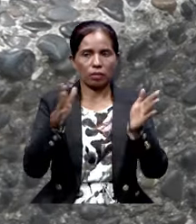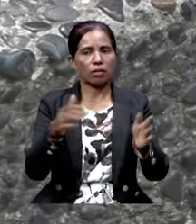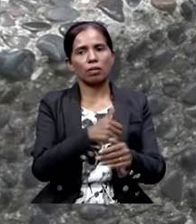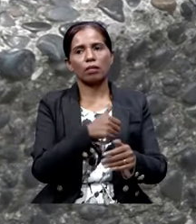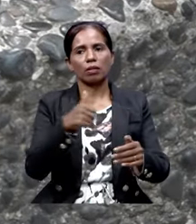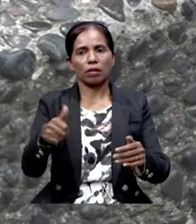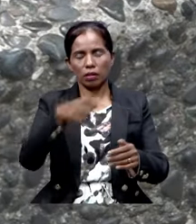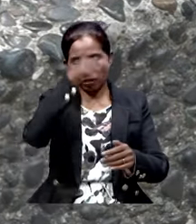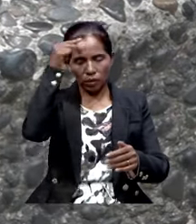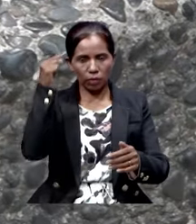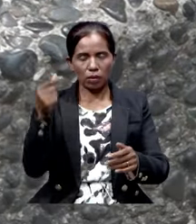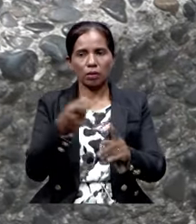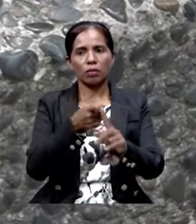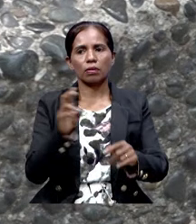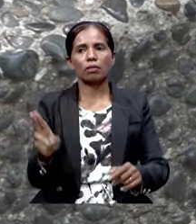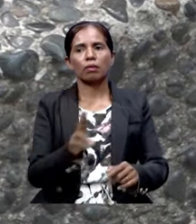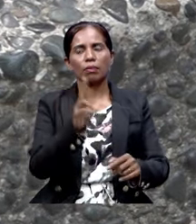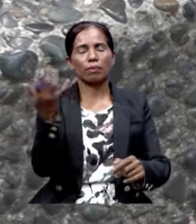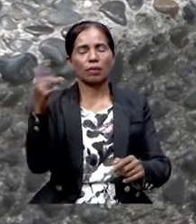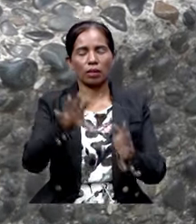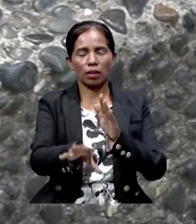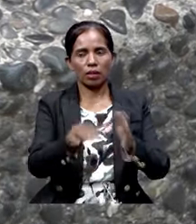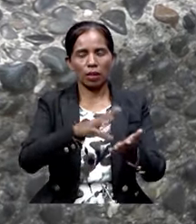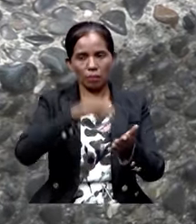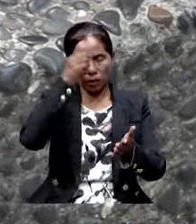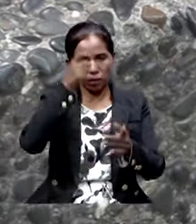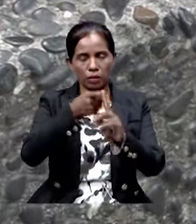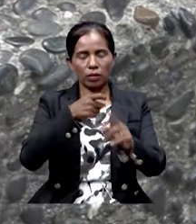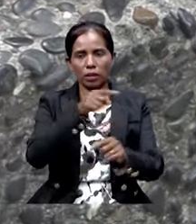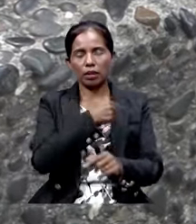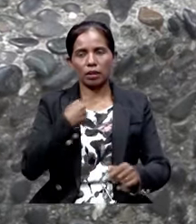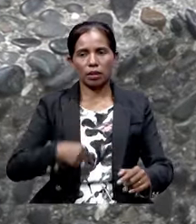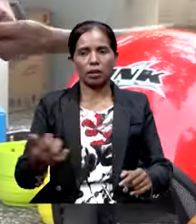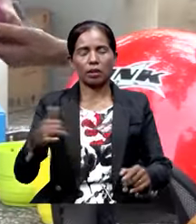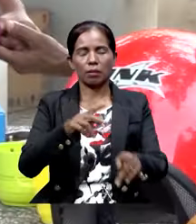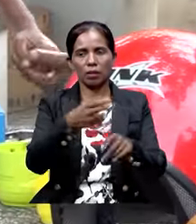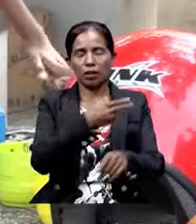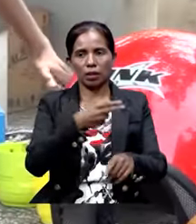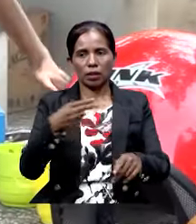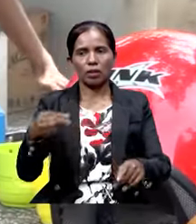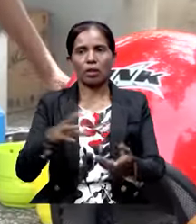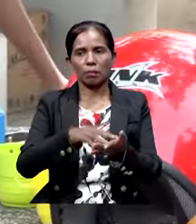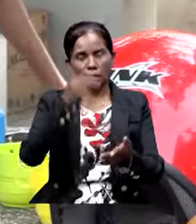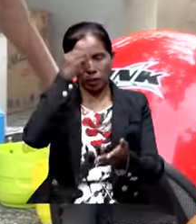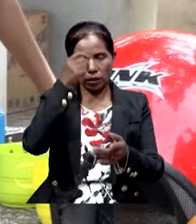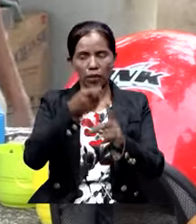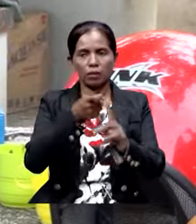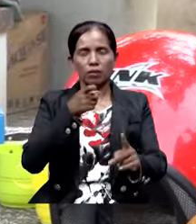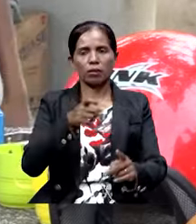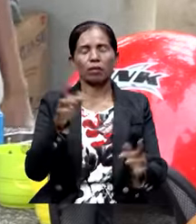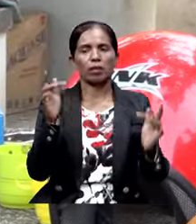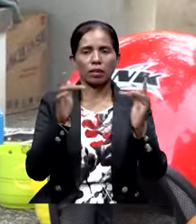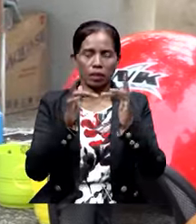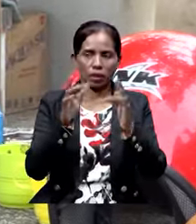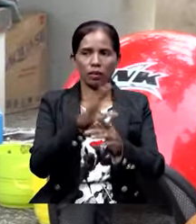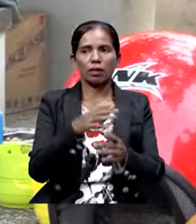fin gradua husi universidade. Skill ne besira heta na prende husi sinese sira e ma indonesia no balu na prende husi internet. Tama ne zoven hirak